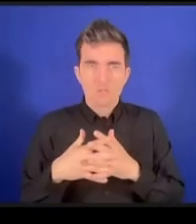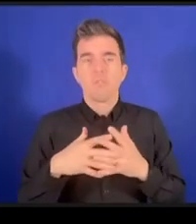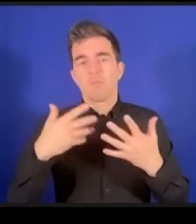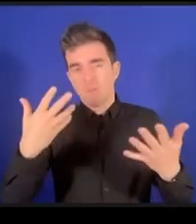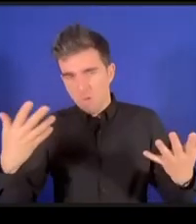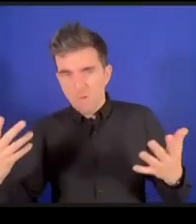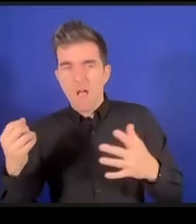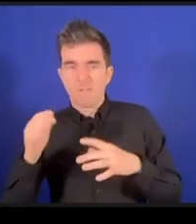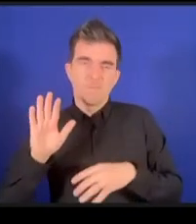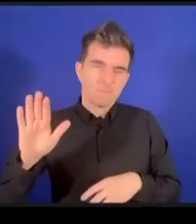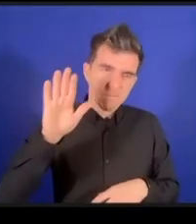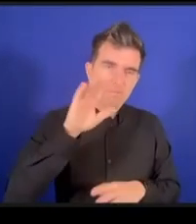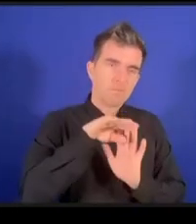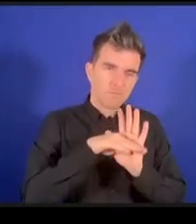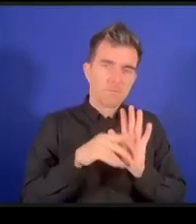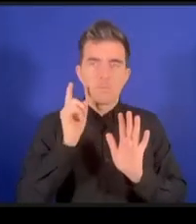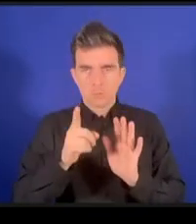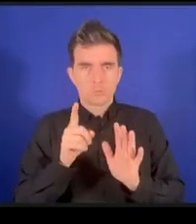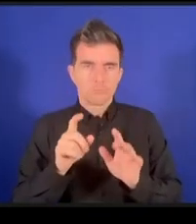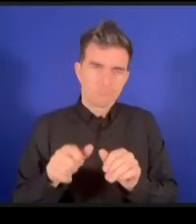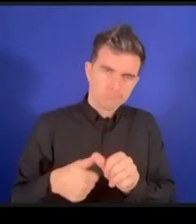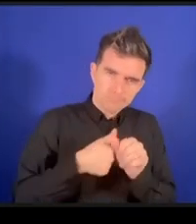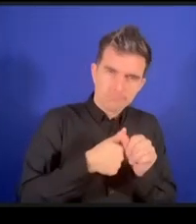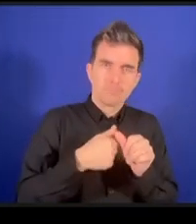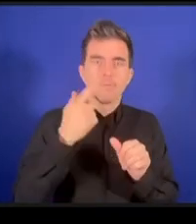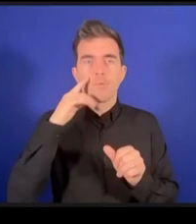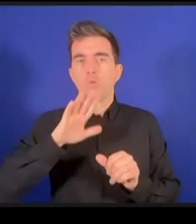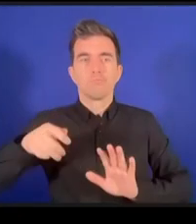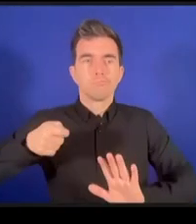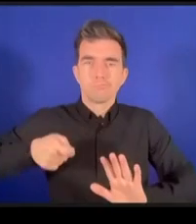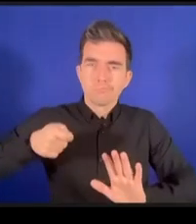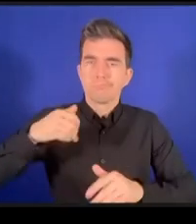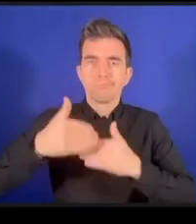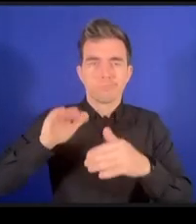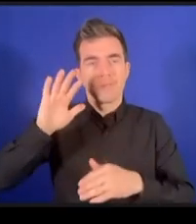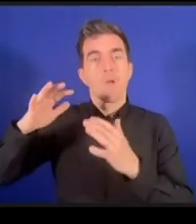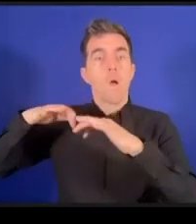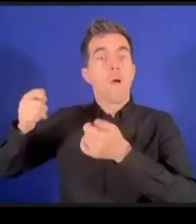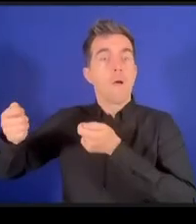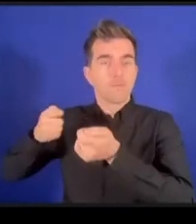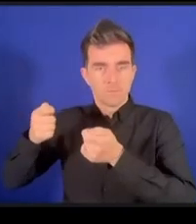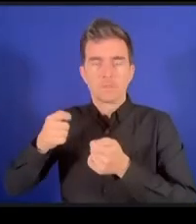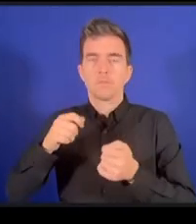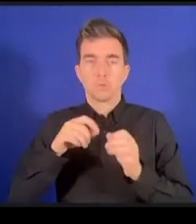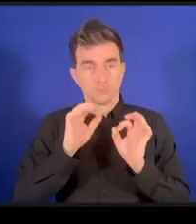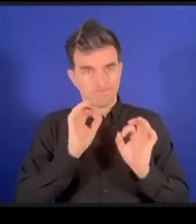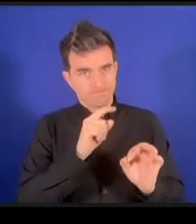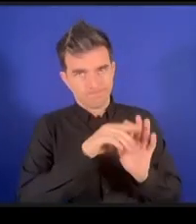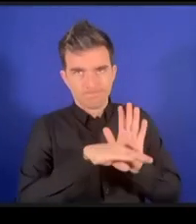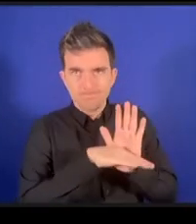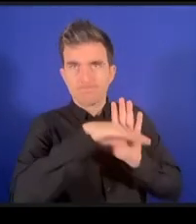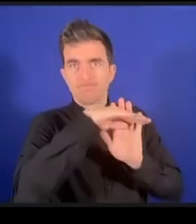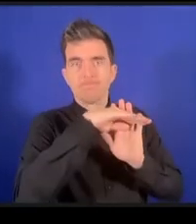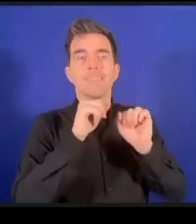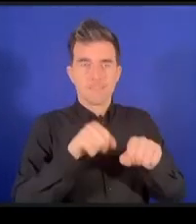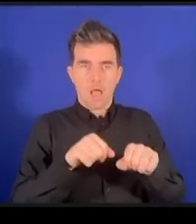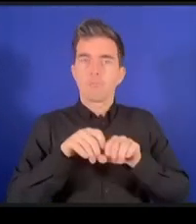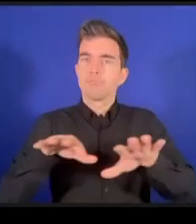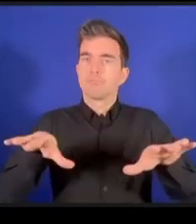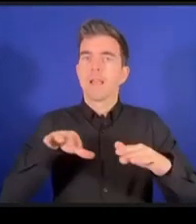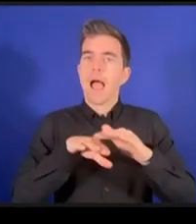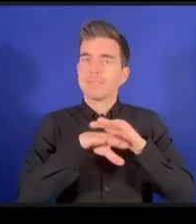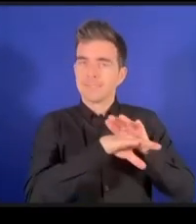обязует делать платформы на каком-то уровне доступными в какой-то степени доступными